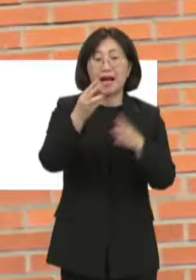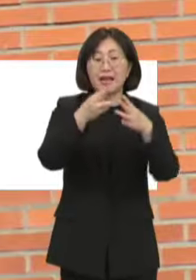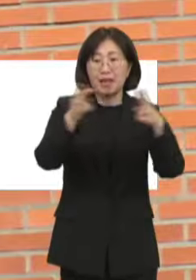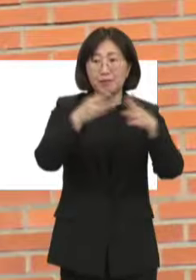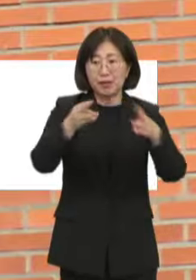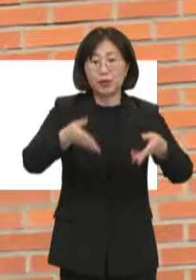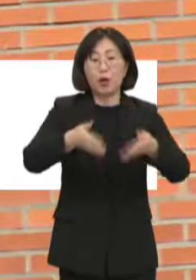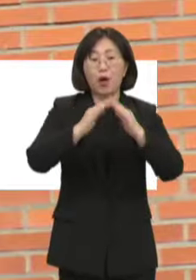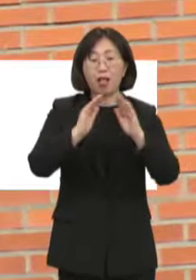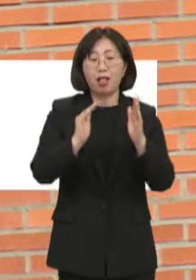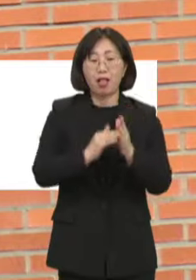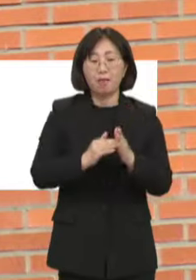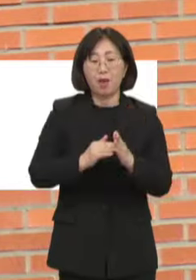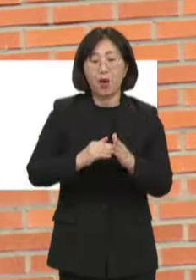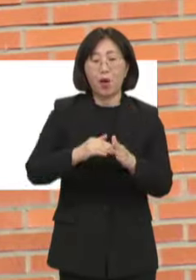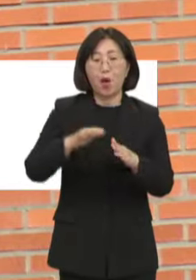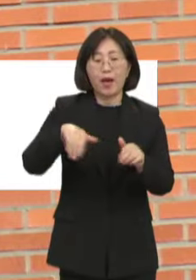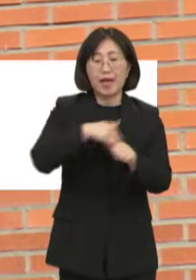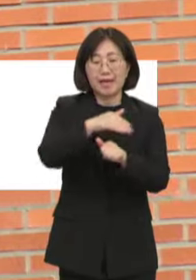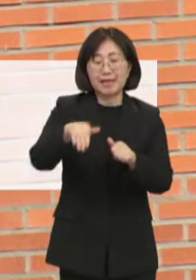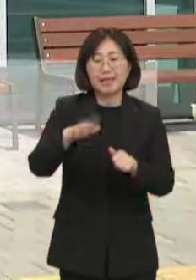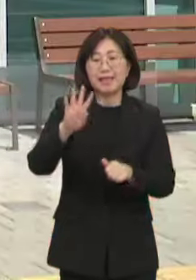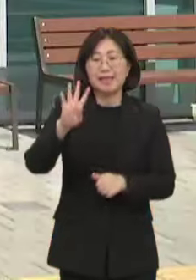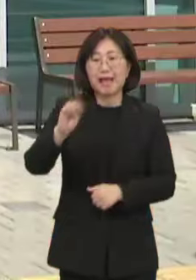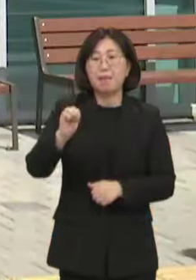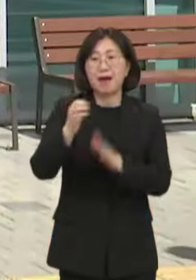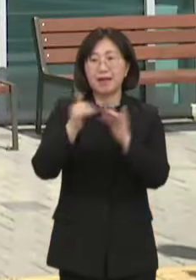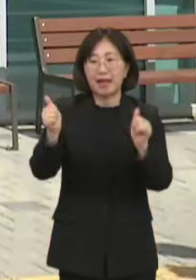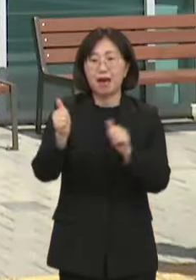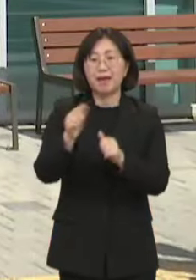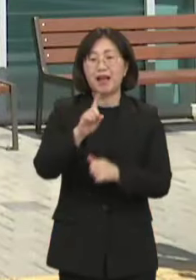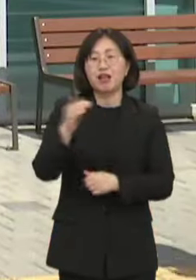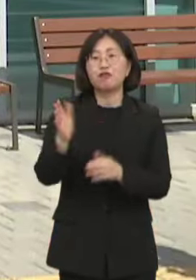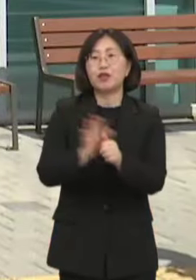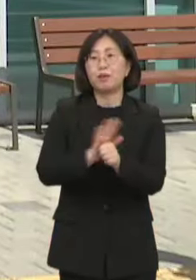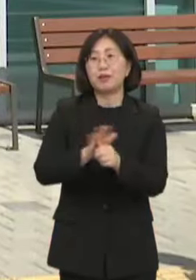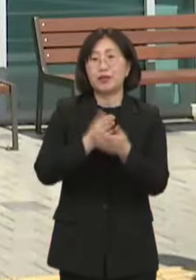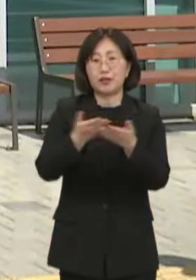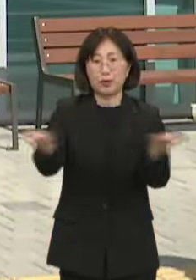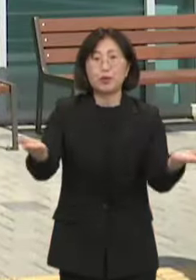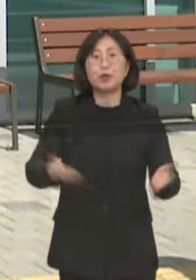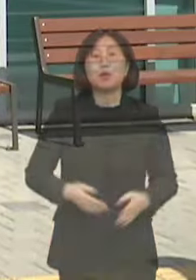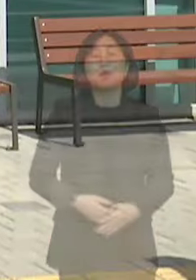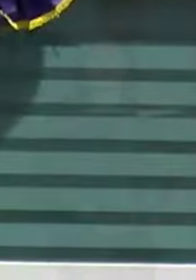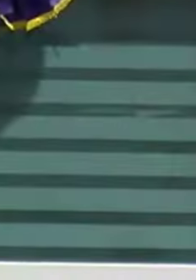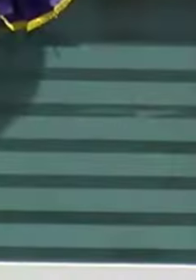규모로 건립됐고 인근 4만여 시민들에게 소방 서비스를 제공하게 됩니다.